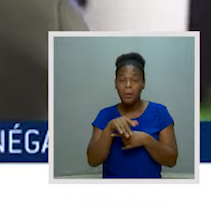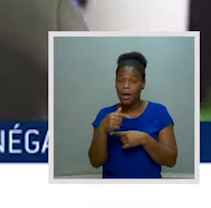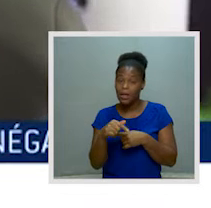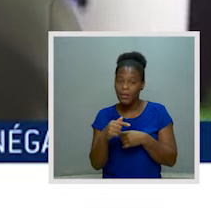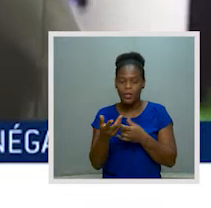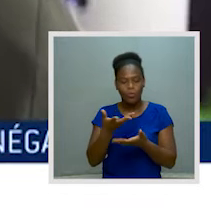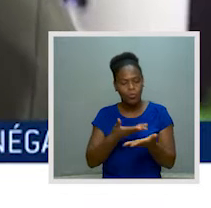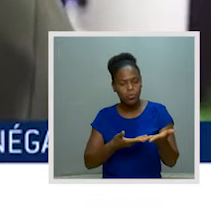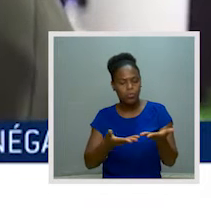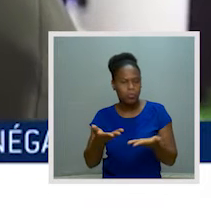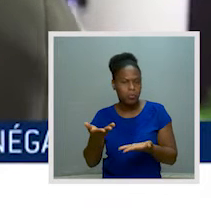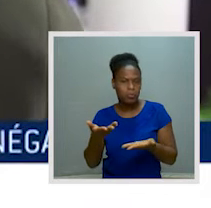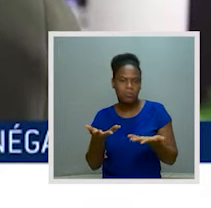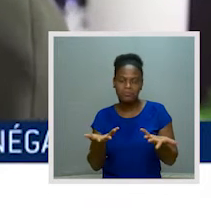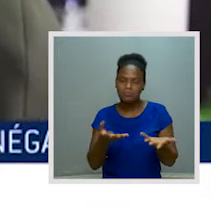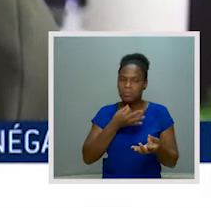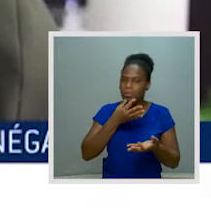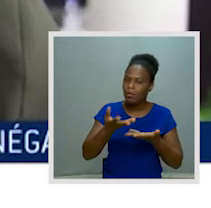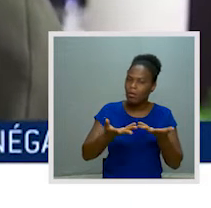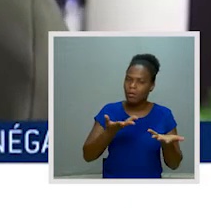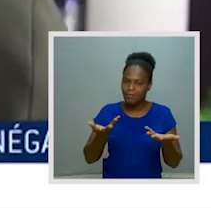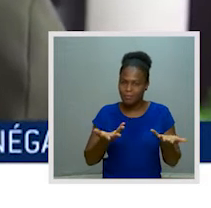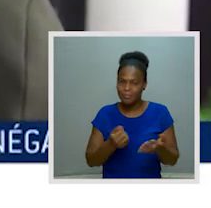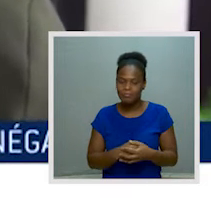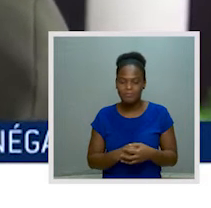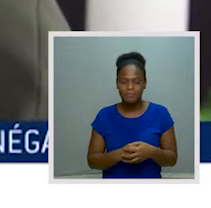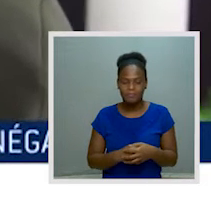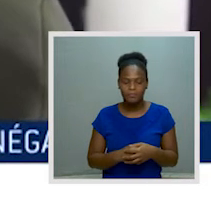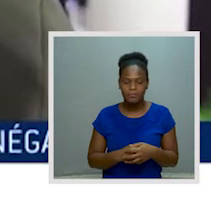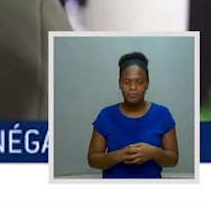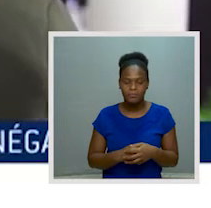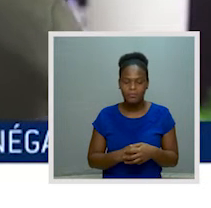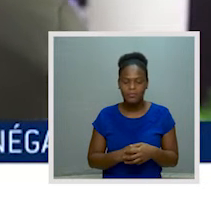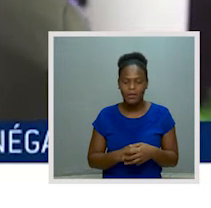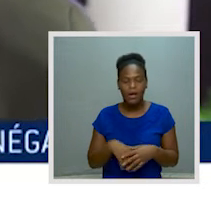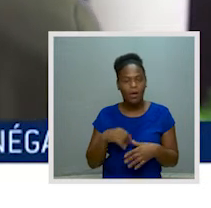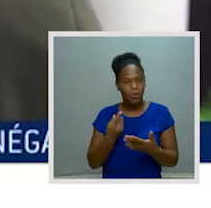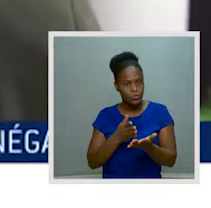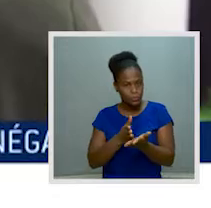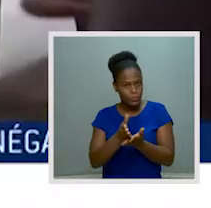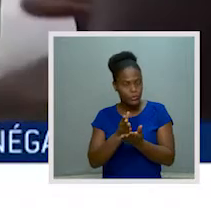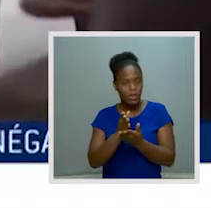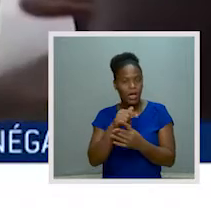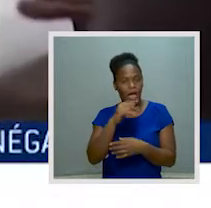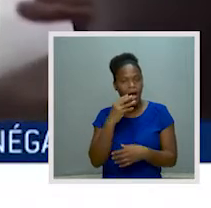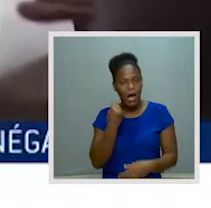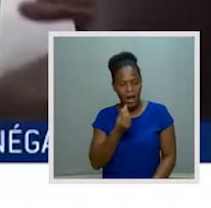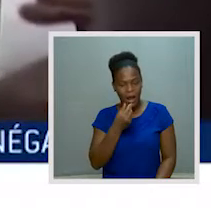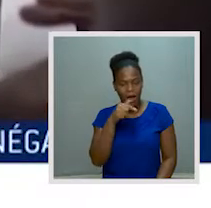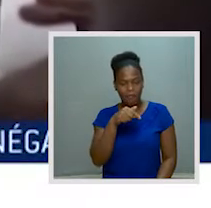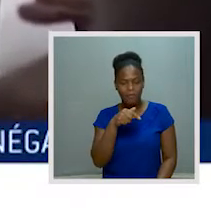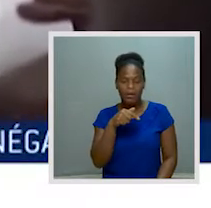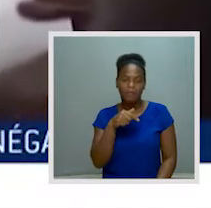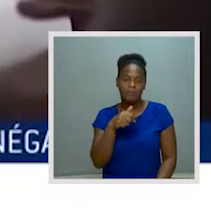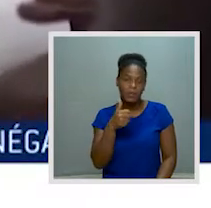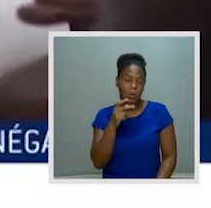élève-enseignant afin qu'au bout des 3 semaines, que les élèves ne se sentent pas dépaysés ou bien qu'elles aient l'impression de revenir des grandes vacances. Un projet